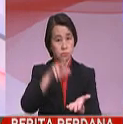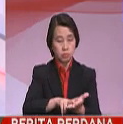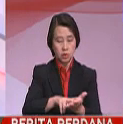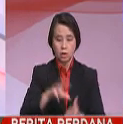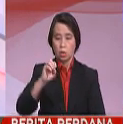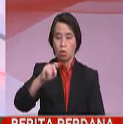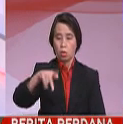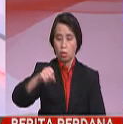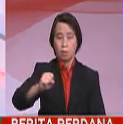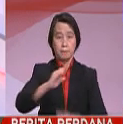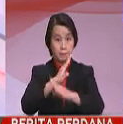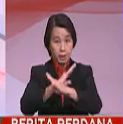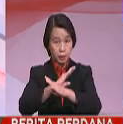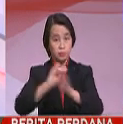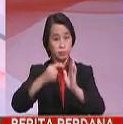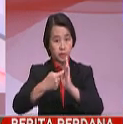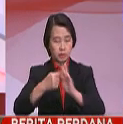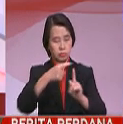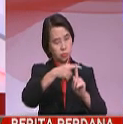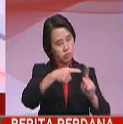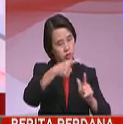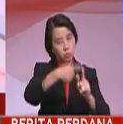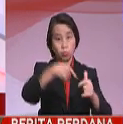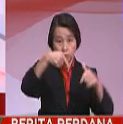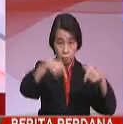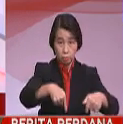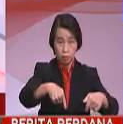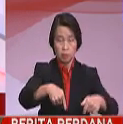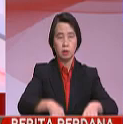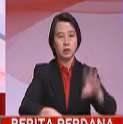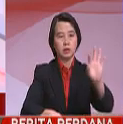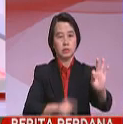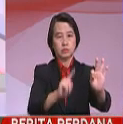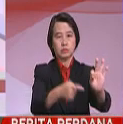Op Benteng dilaksana sehingga pertengahan bulan ini,